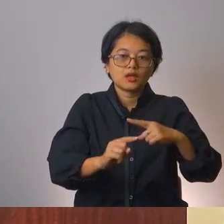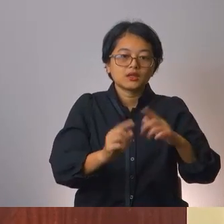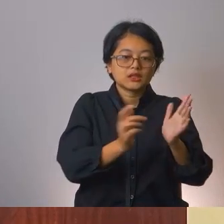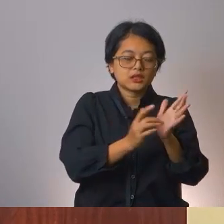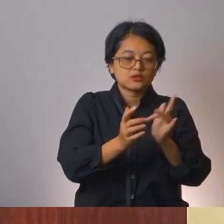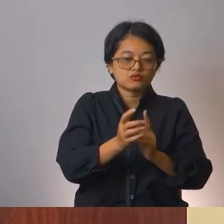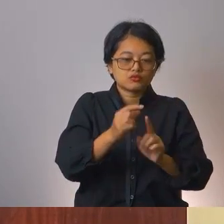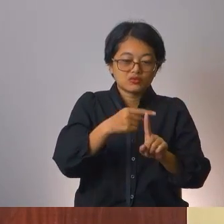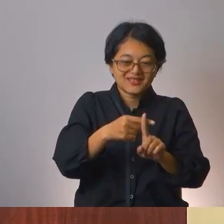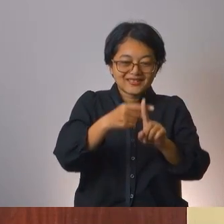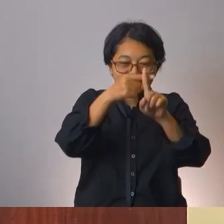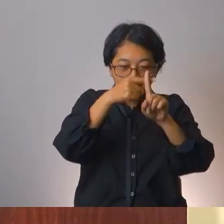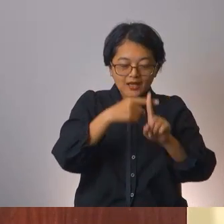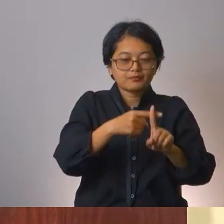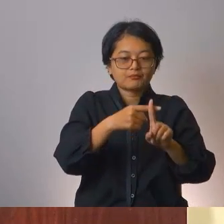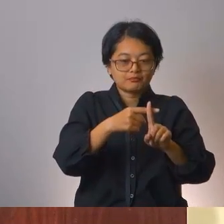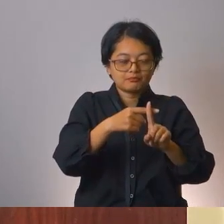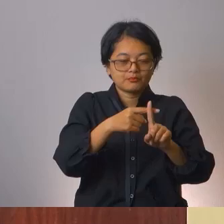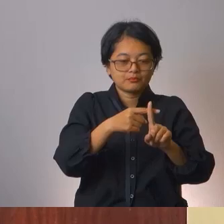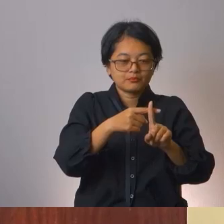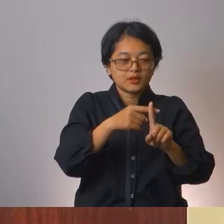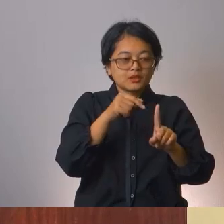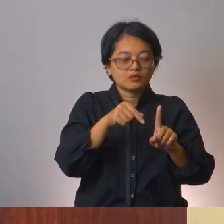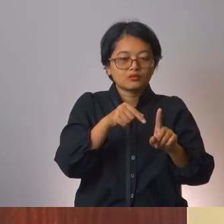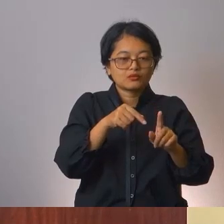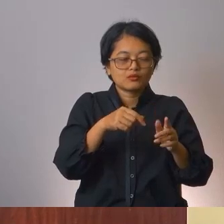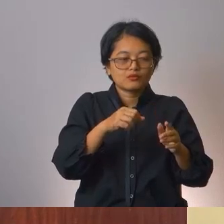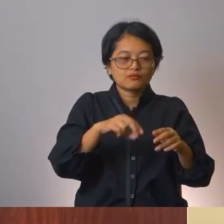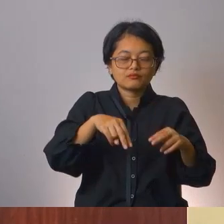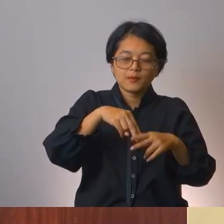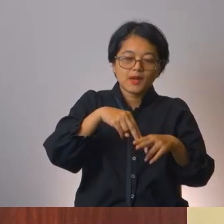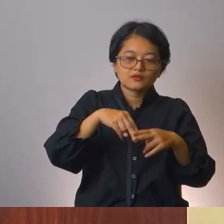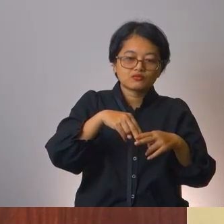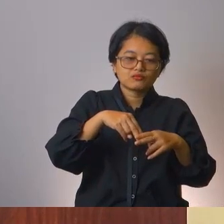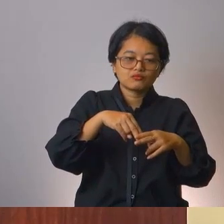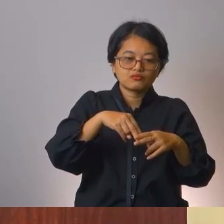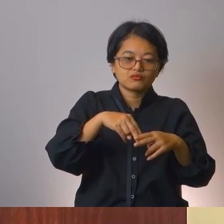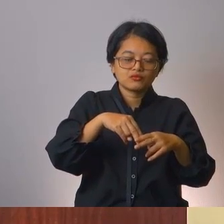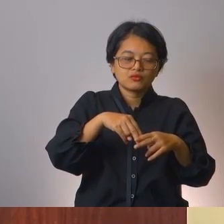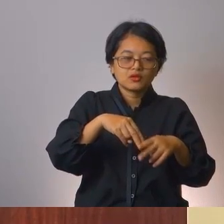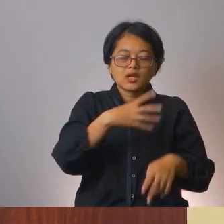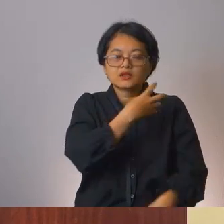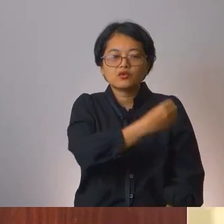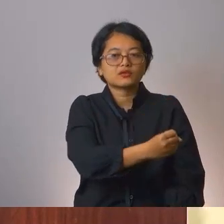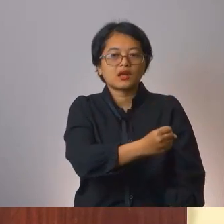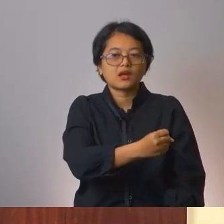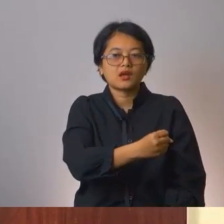Pada waktu Yesus membasuh Simon, Simon berkata, "Tuhan, Engkau ingin membasuh